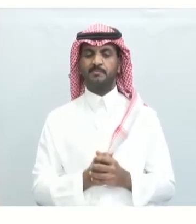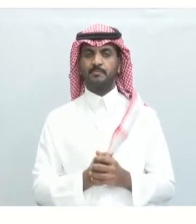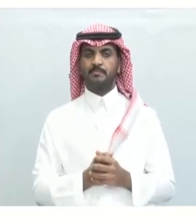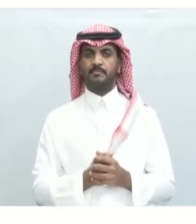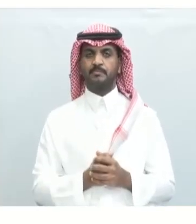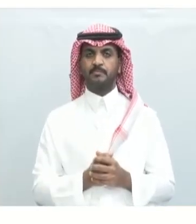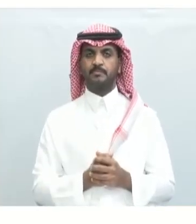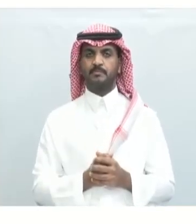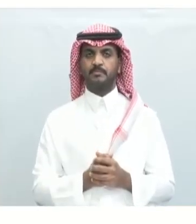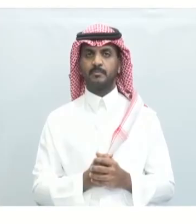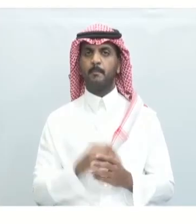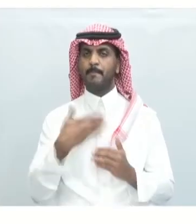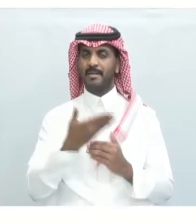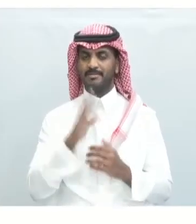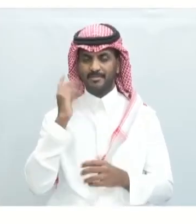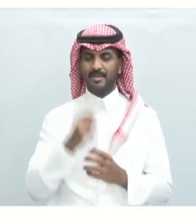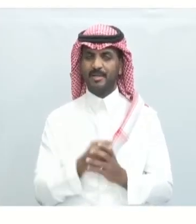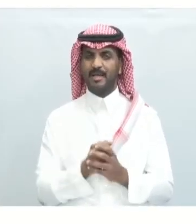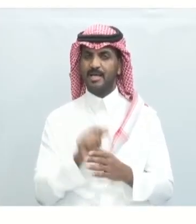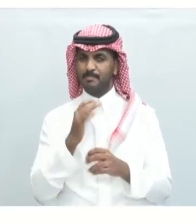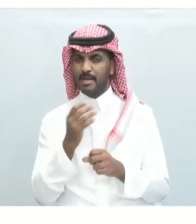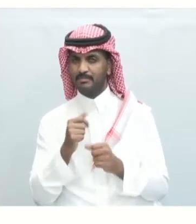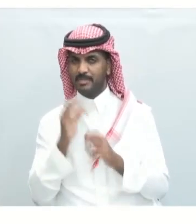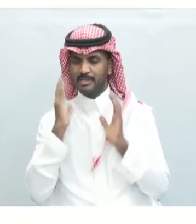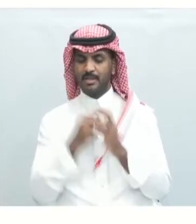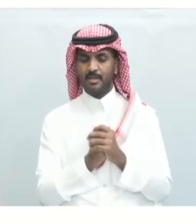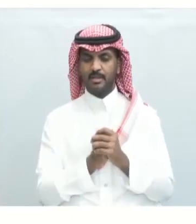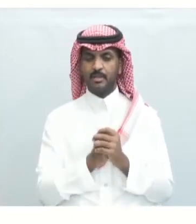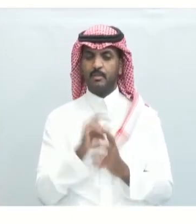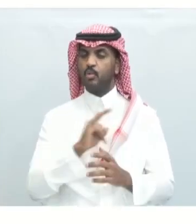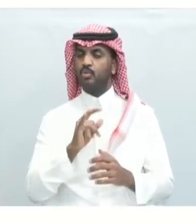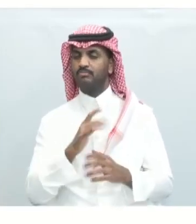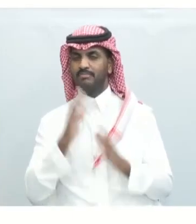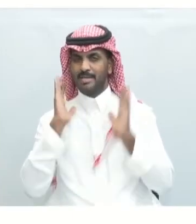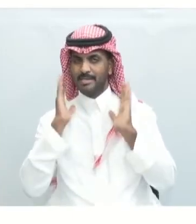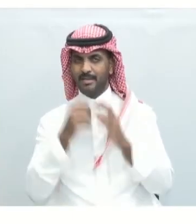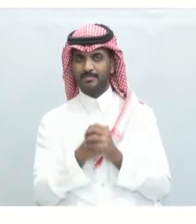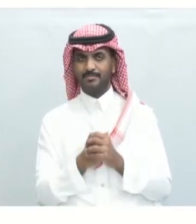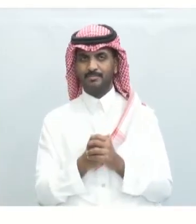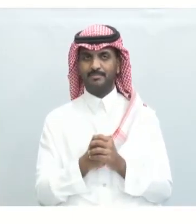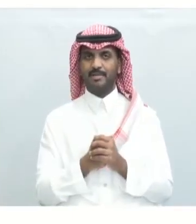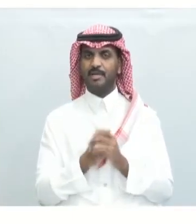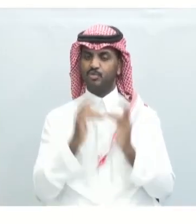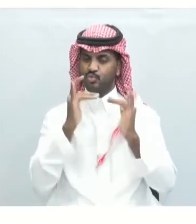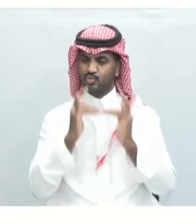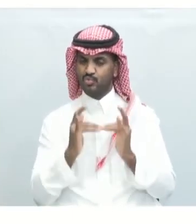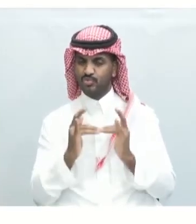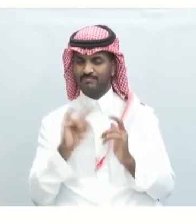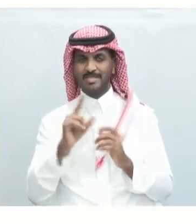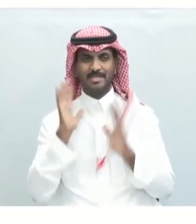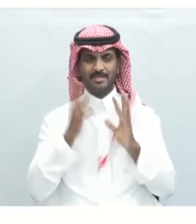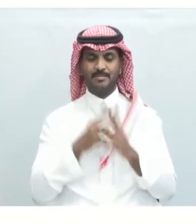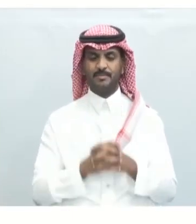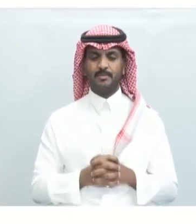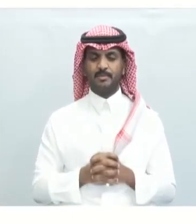بعد الصلاه اداء الصلاه ذكر حق الوالدين وهنا لم نقل اداء الصلاه بل قلنا الجلوس لانتظار